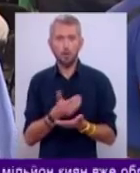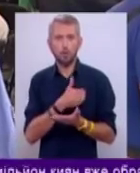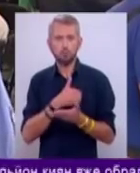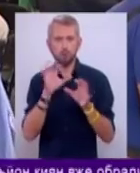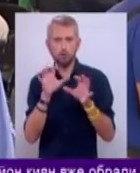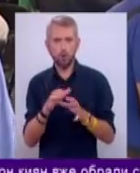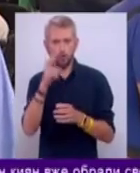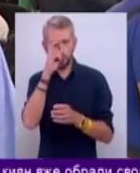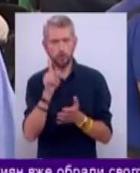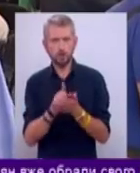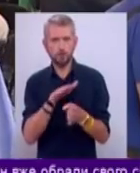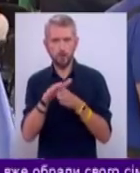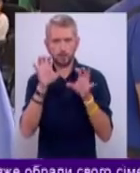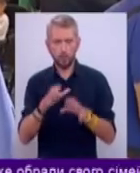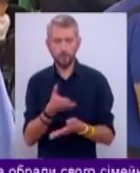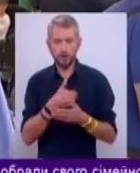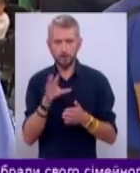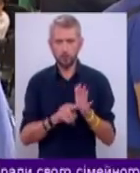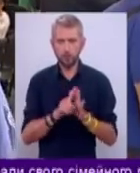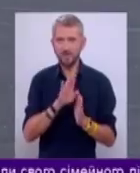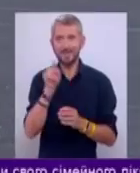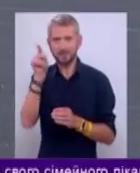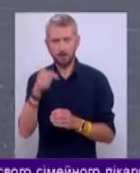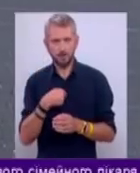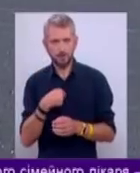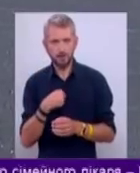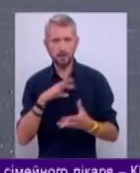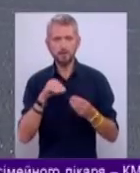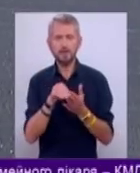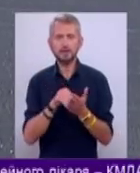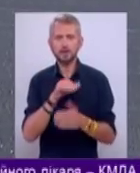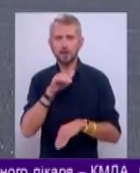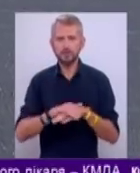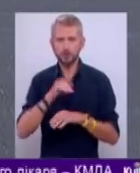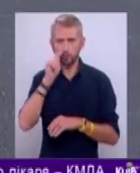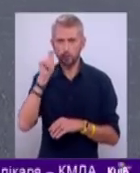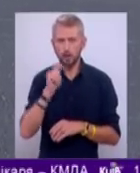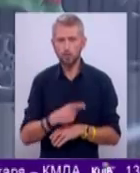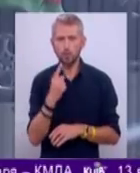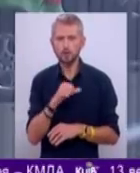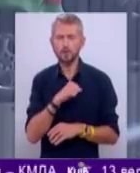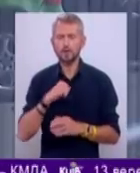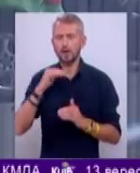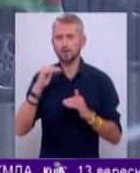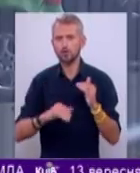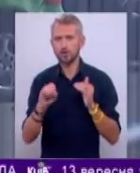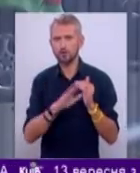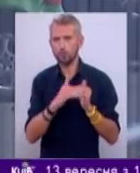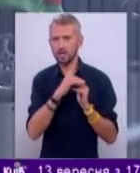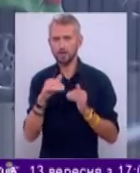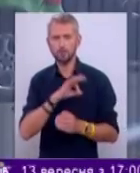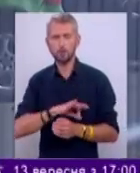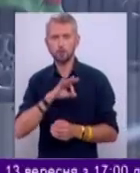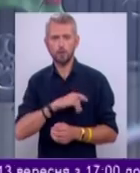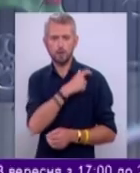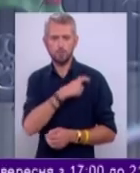повинні виконувати закон. З нас все починається. Не з них, а з нас. Статистика свідчить, в Україні один з найнижчих у Європі рівнів